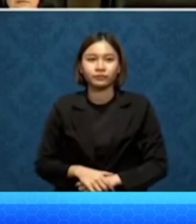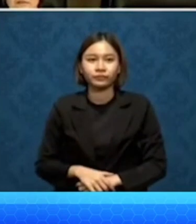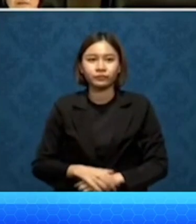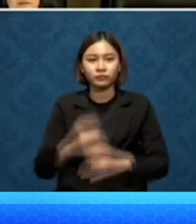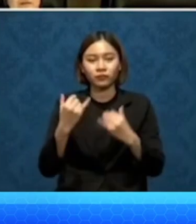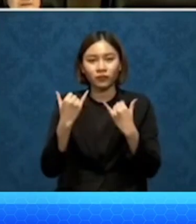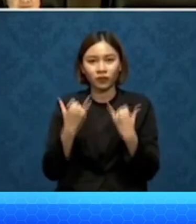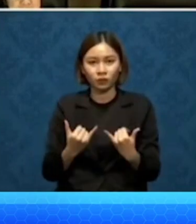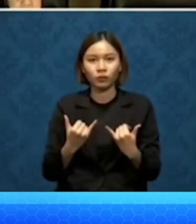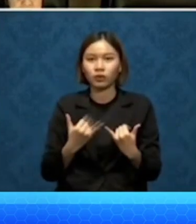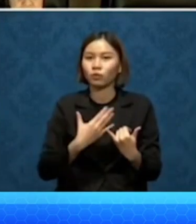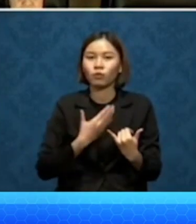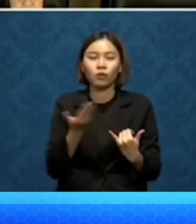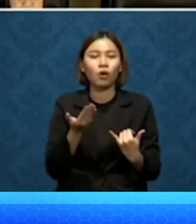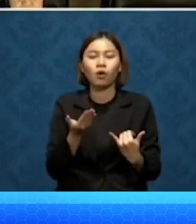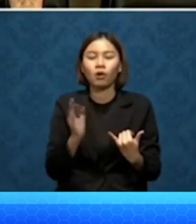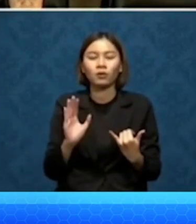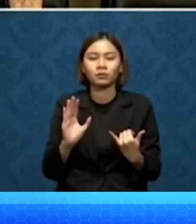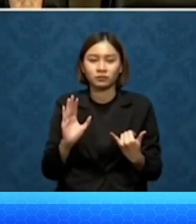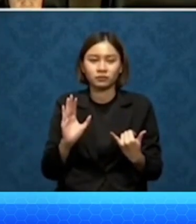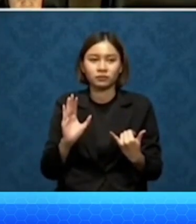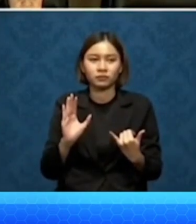ในวันนี้ผมไม่ขออะไรท่านมาก